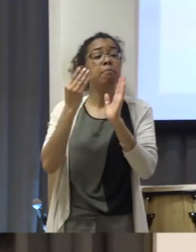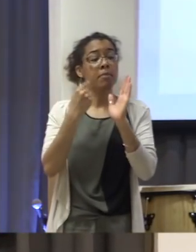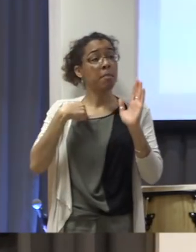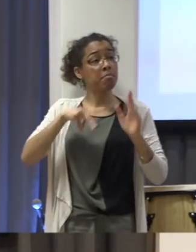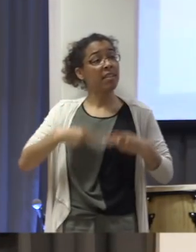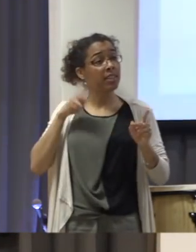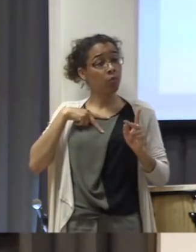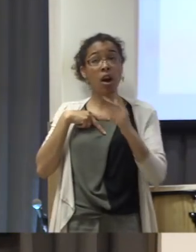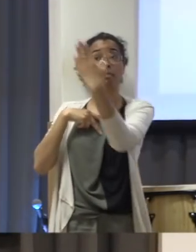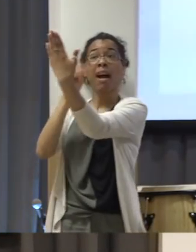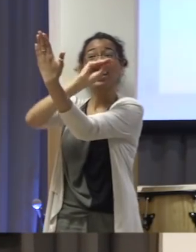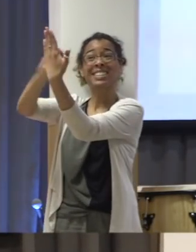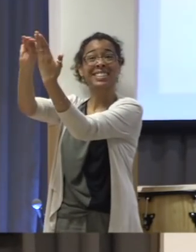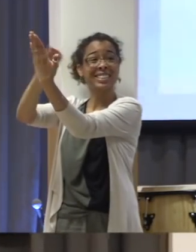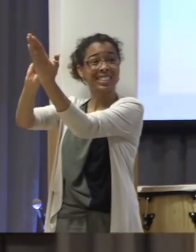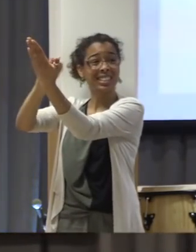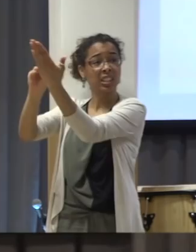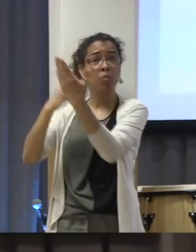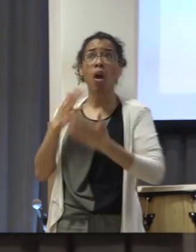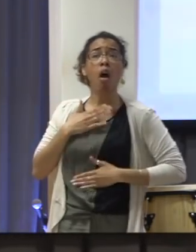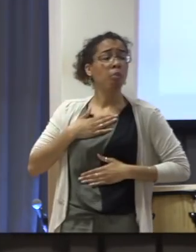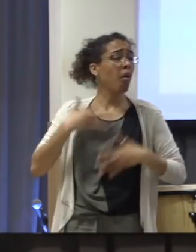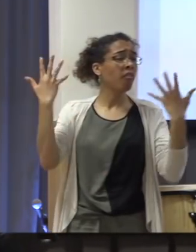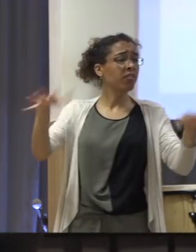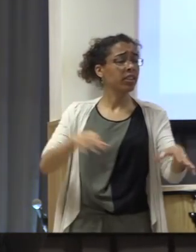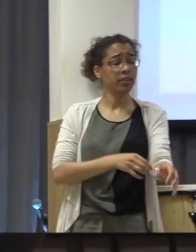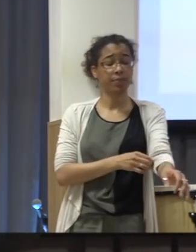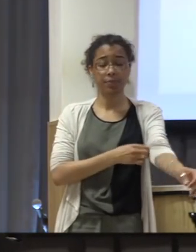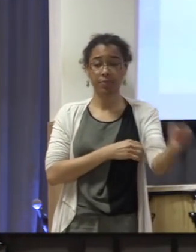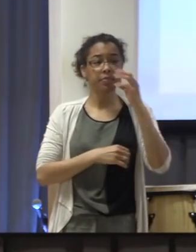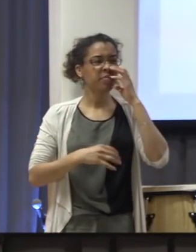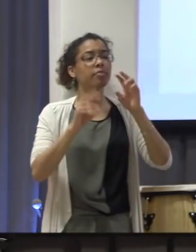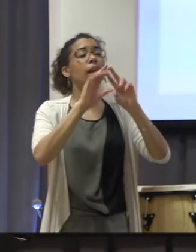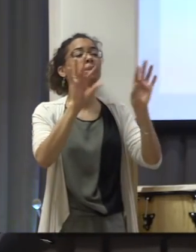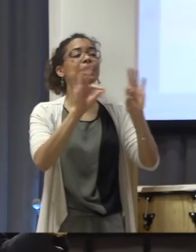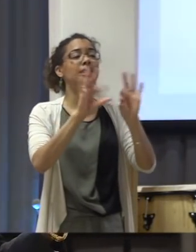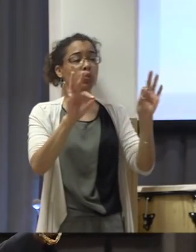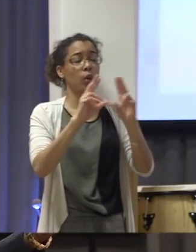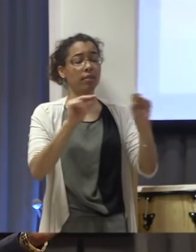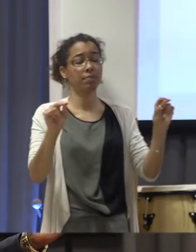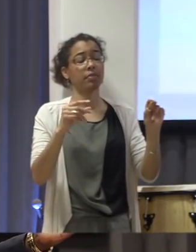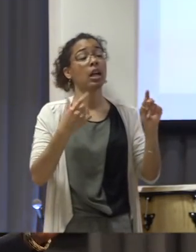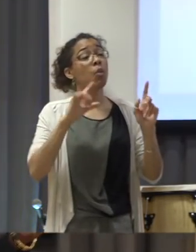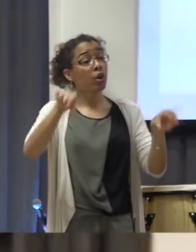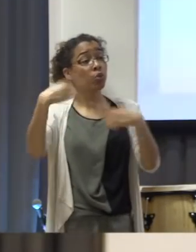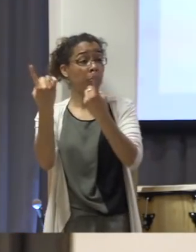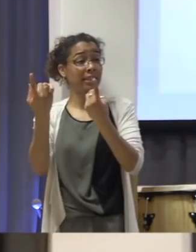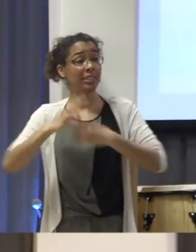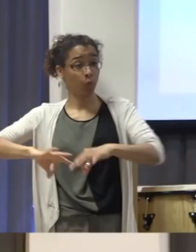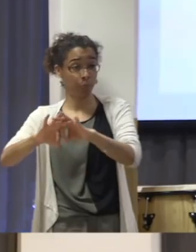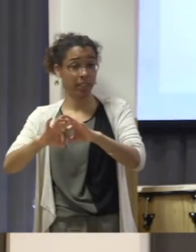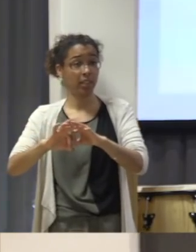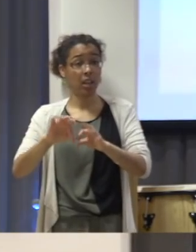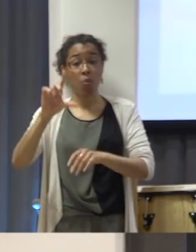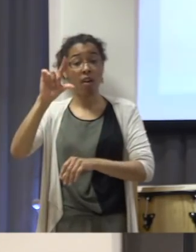de Dieu. Alléluia. Je ne crains rien. Vous savez, une petite anecdote, je suis parti au pays. Eh bien, qu'est-ce qui s'est passé? 20 ans, je ne suis